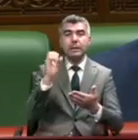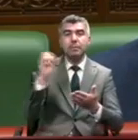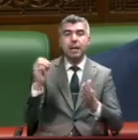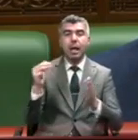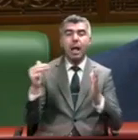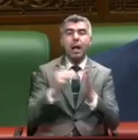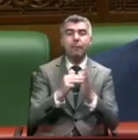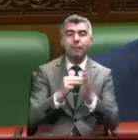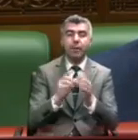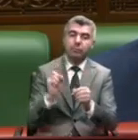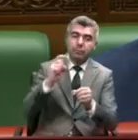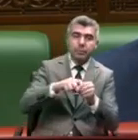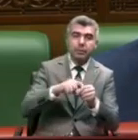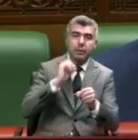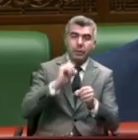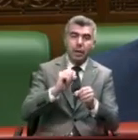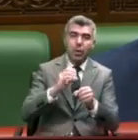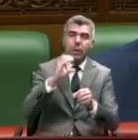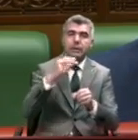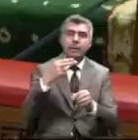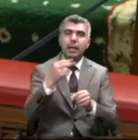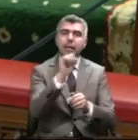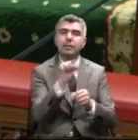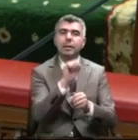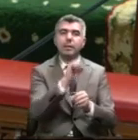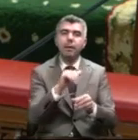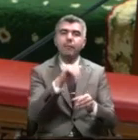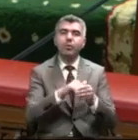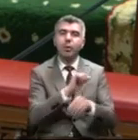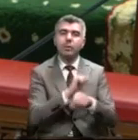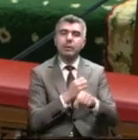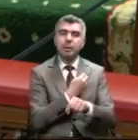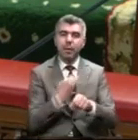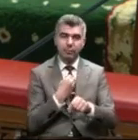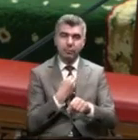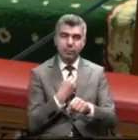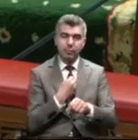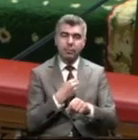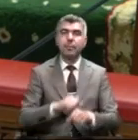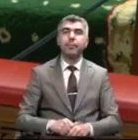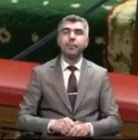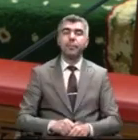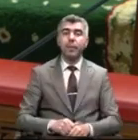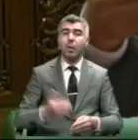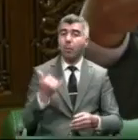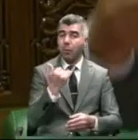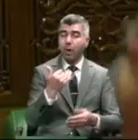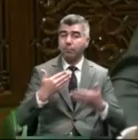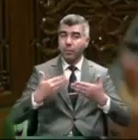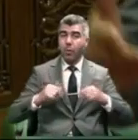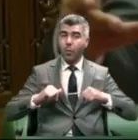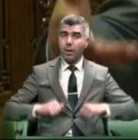في الصندوق الضمان الاجتماعي في هذا ولهذا احنا تنطلبوا منكم السيد الوزير لان